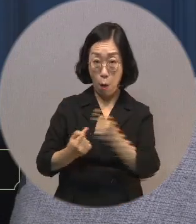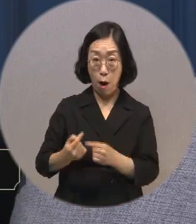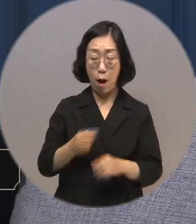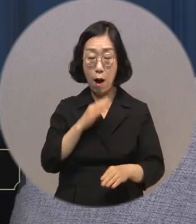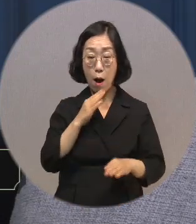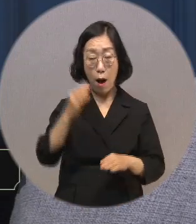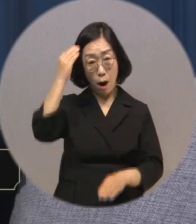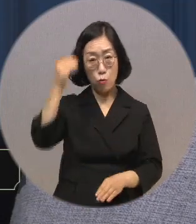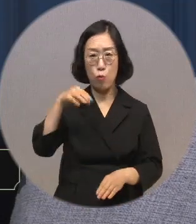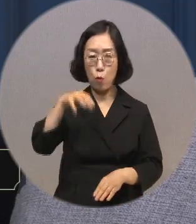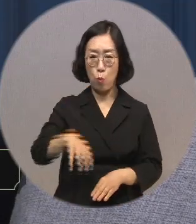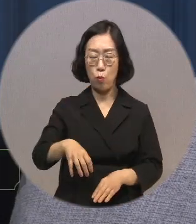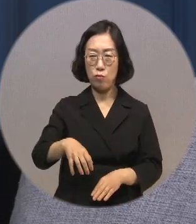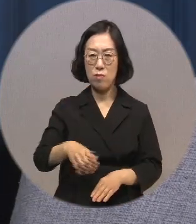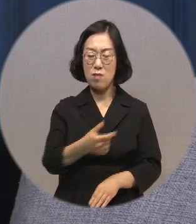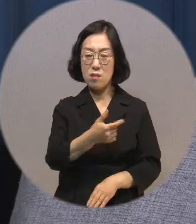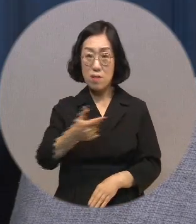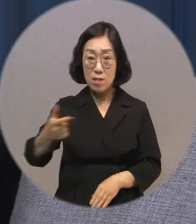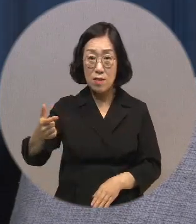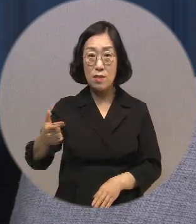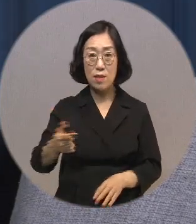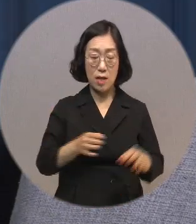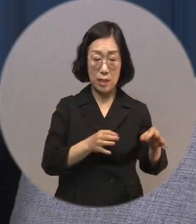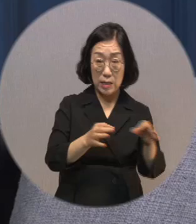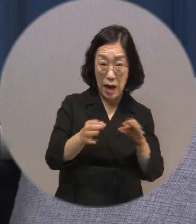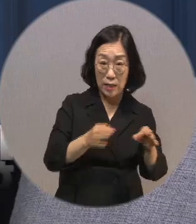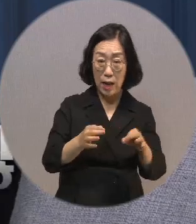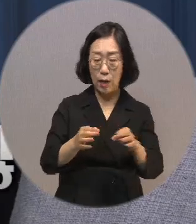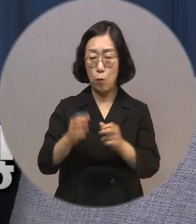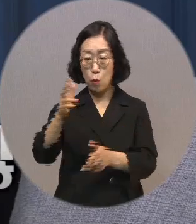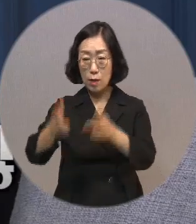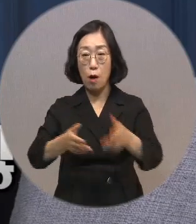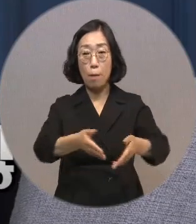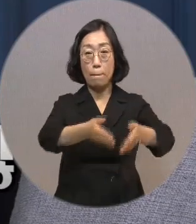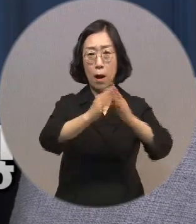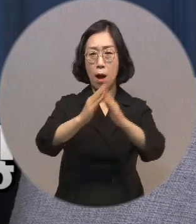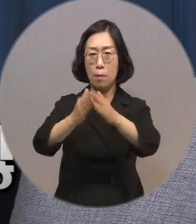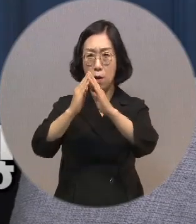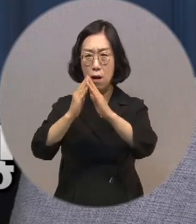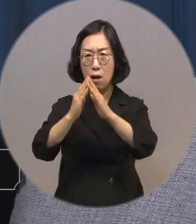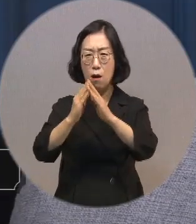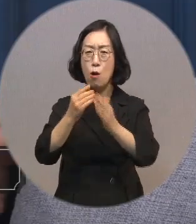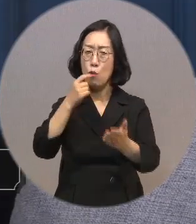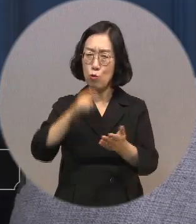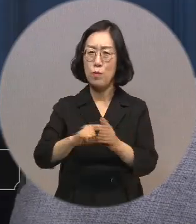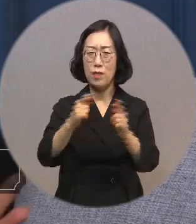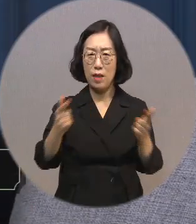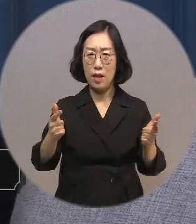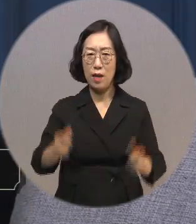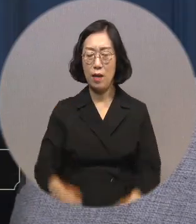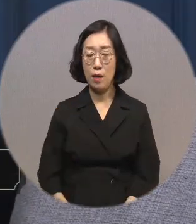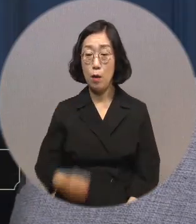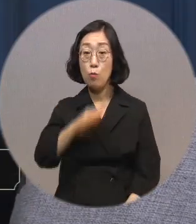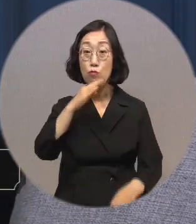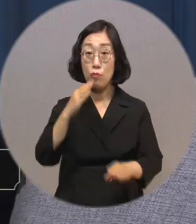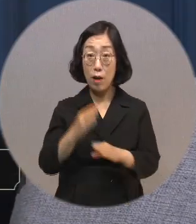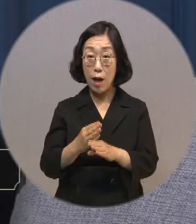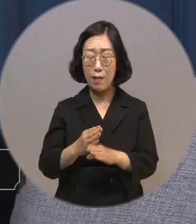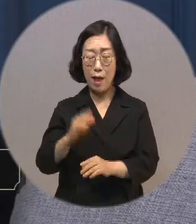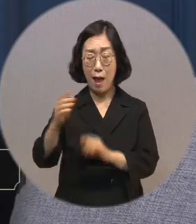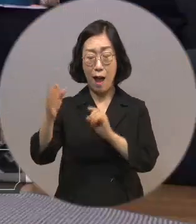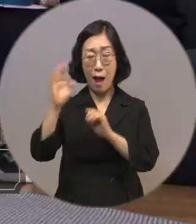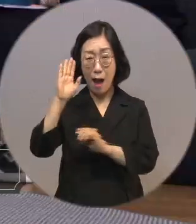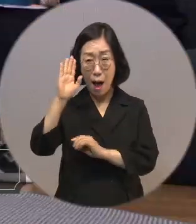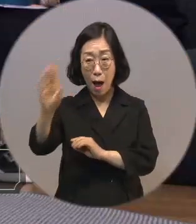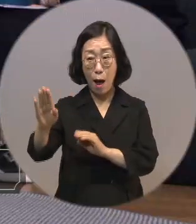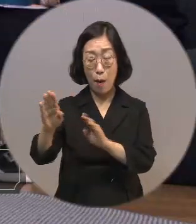시장에서 정말 대단한 창업가로 물론 성공하시는 분이 있을 수 있겠지만 쉽지 않잖아요. 근데 북이 어떤 과정으로든 열리는